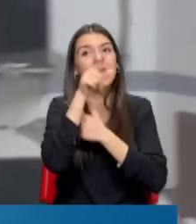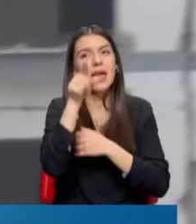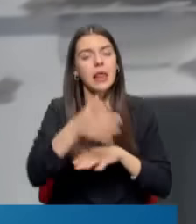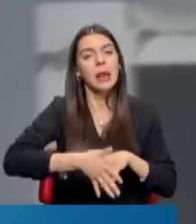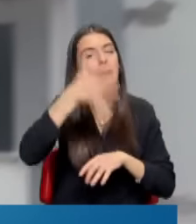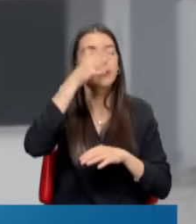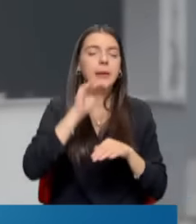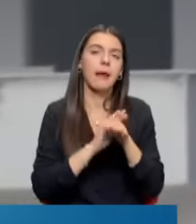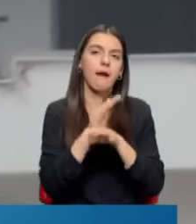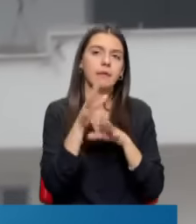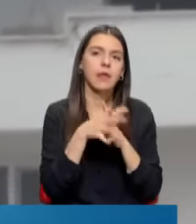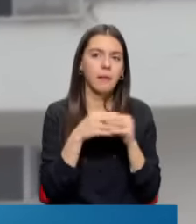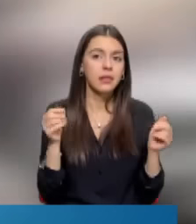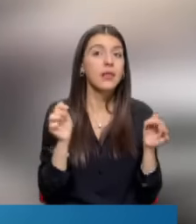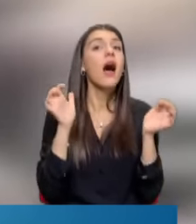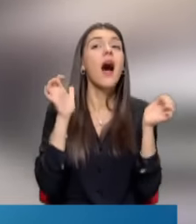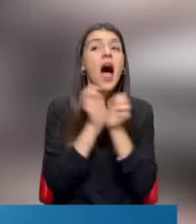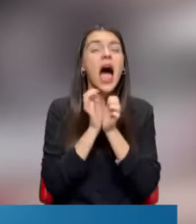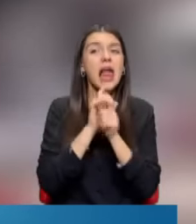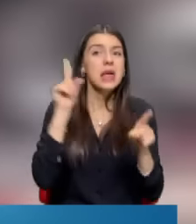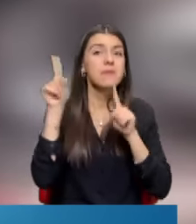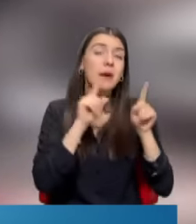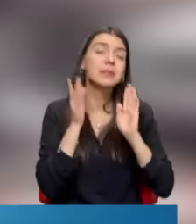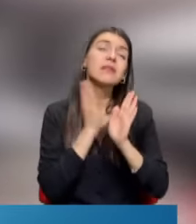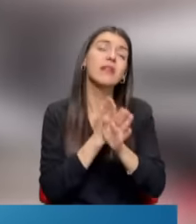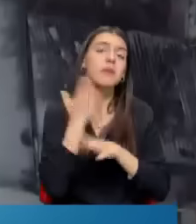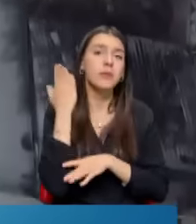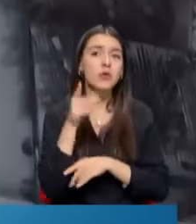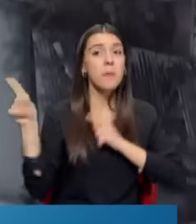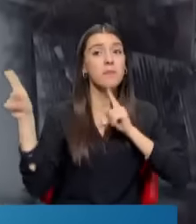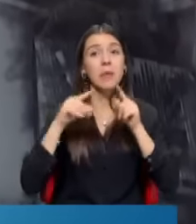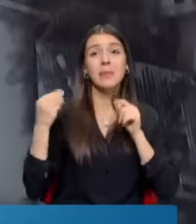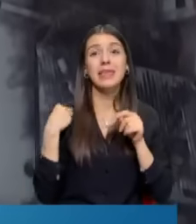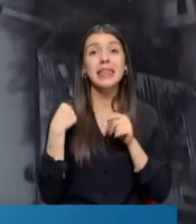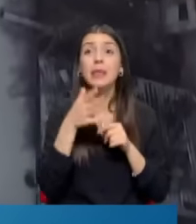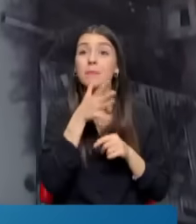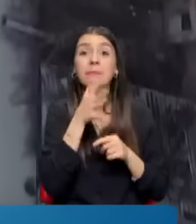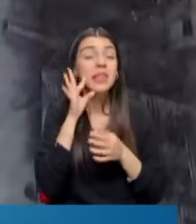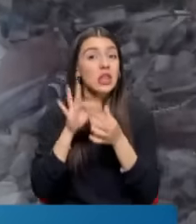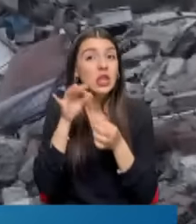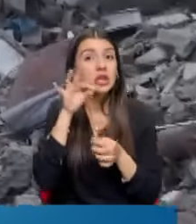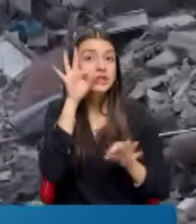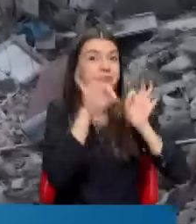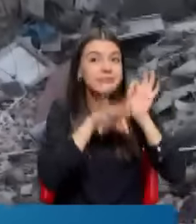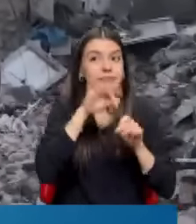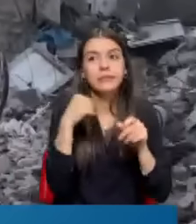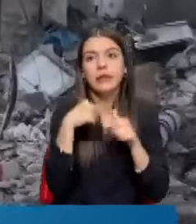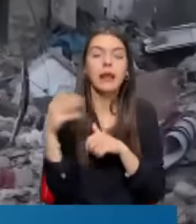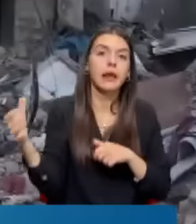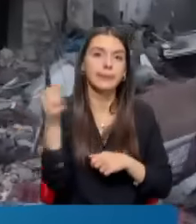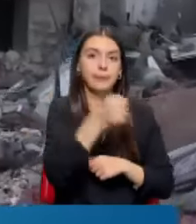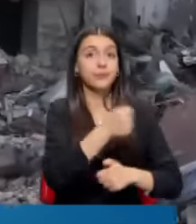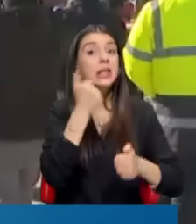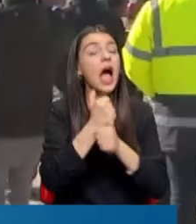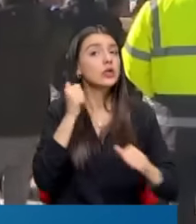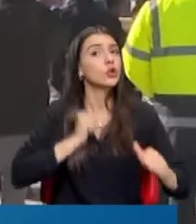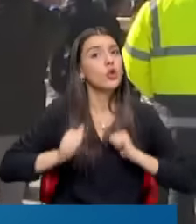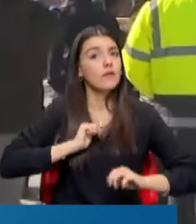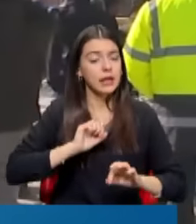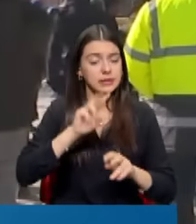yitirdi. Ailelerin hukuk mücadelesi sürüyor. Mahkeme yeni bilirkişi incelemesi talep etmişti. Gazi Üniversitesi hazırladı